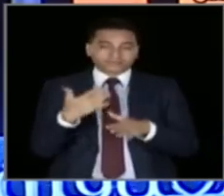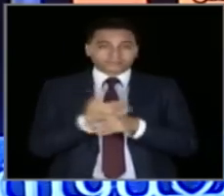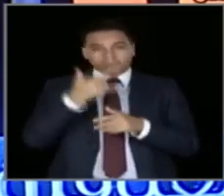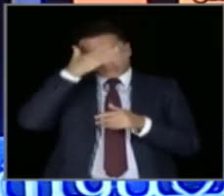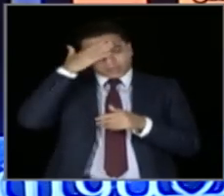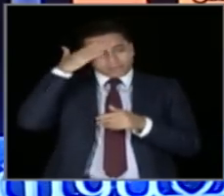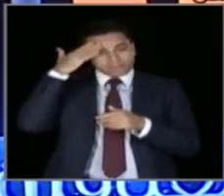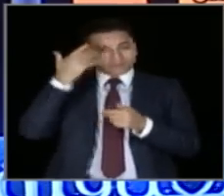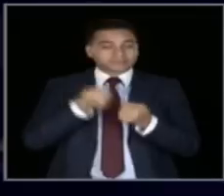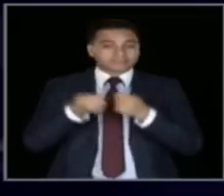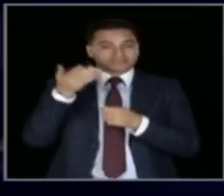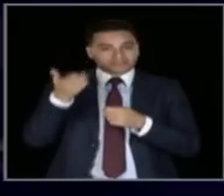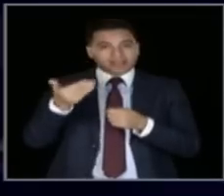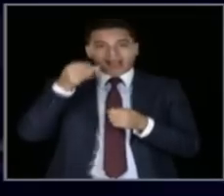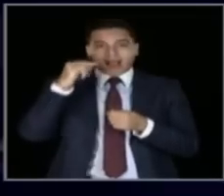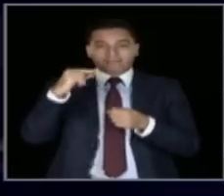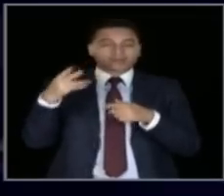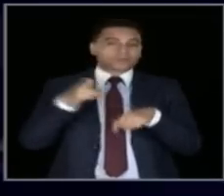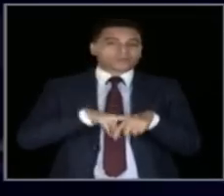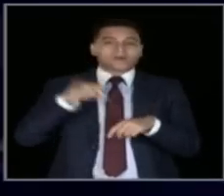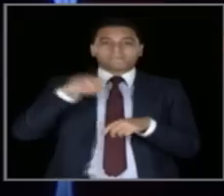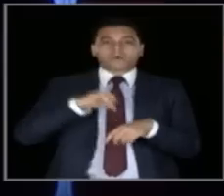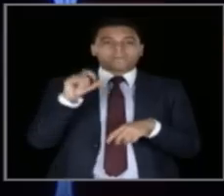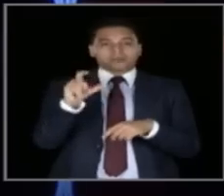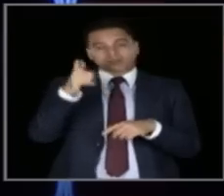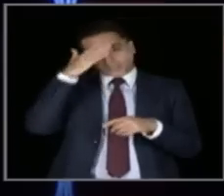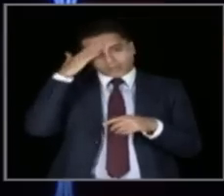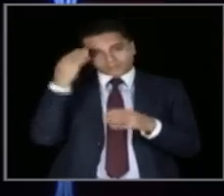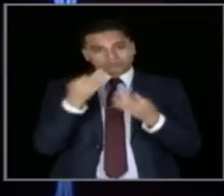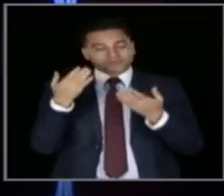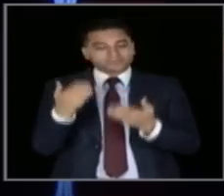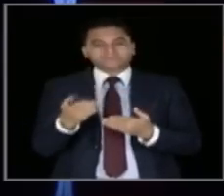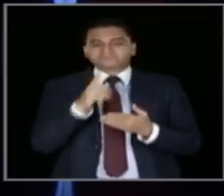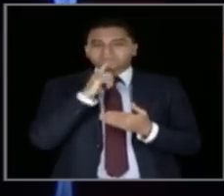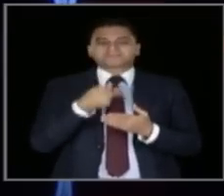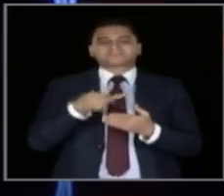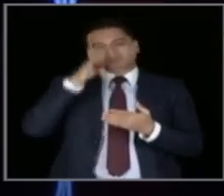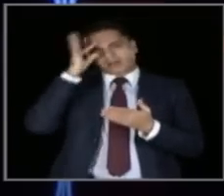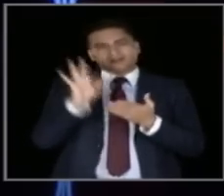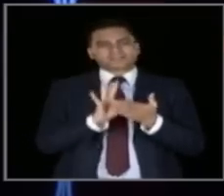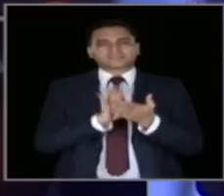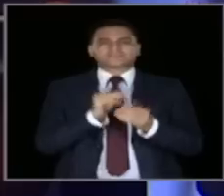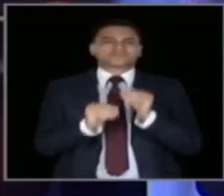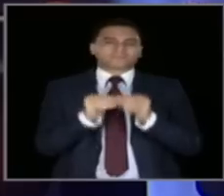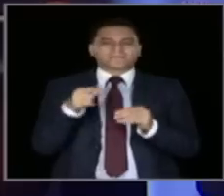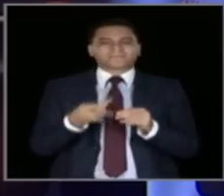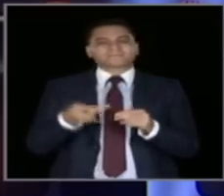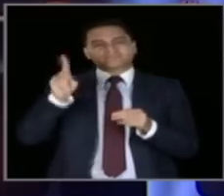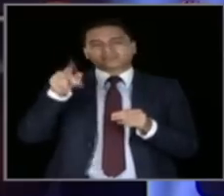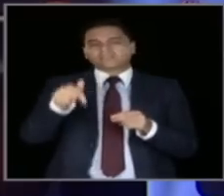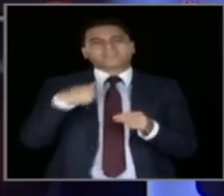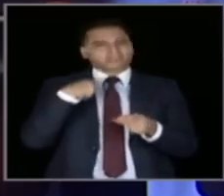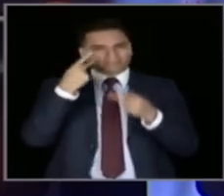خبرات، أحمد ومؤمن عندكم خبرات. يعني هو الحظ زي ما حضرتك قلت، ومش حظ بس، هو أكيد طبعا إحنا